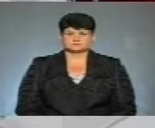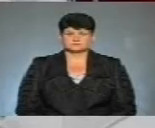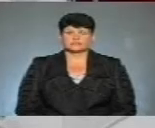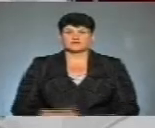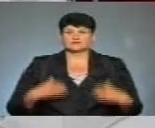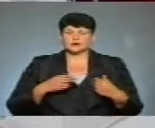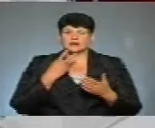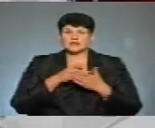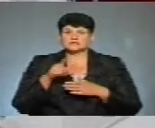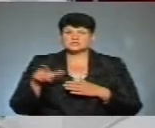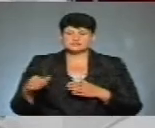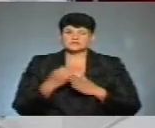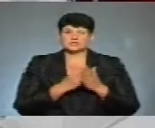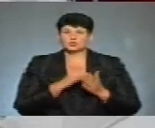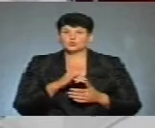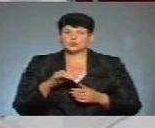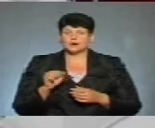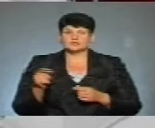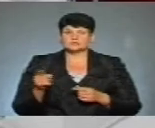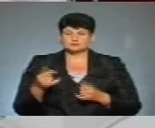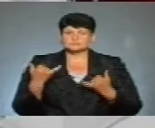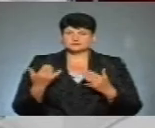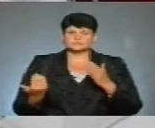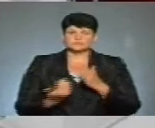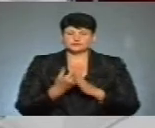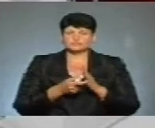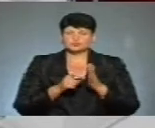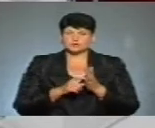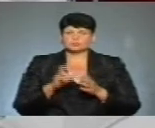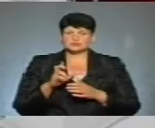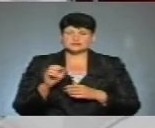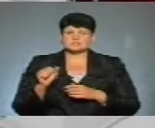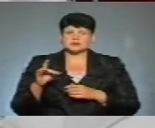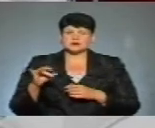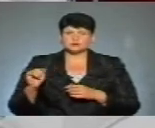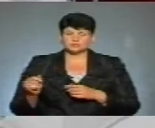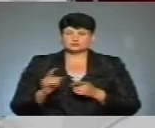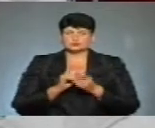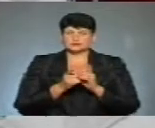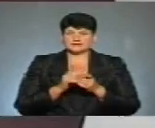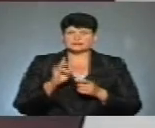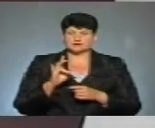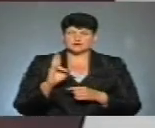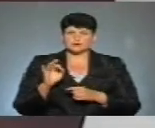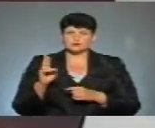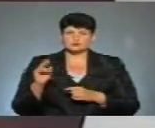Вітаю глядачів телеканалу ЮА Тернопіль. В ефірі новини у студії Богдана Сарабун, сурдопереклад Надія Куцовська.